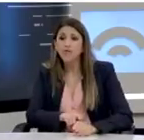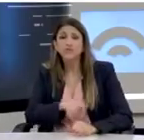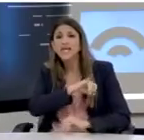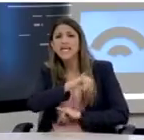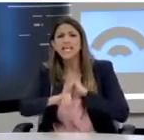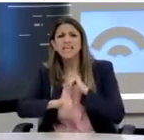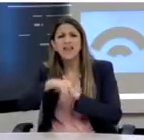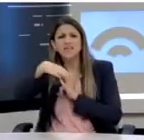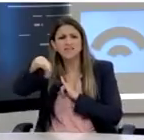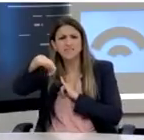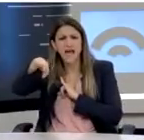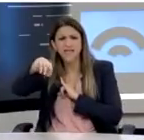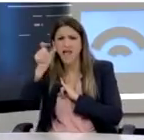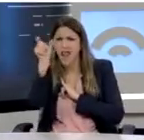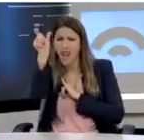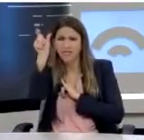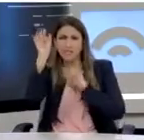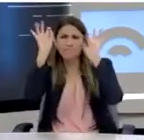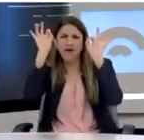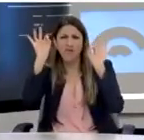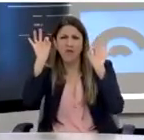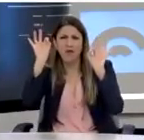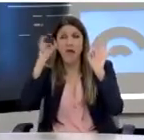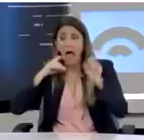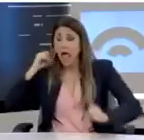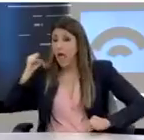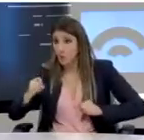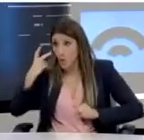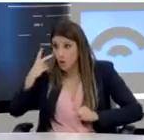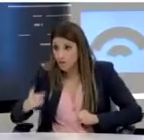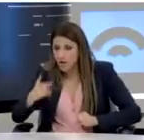διαχειρίζεται. Η αλήθεια επίσης είναι